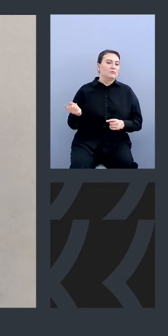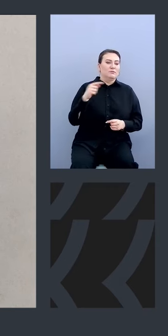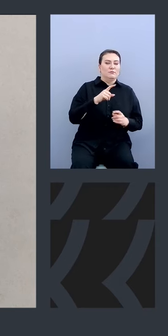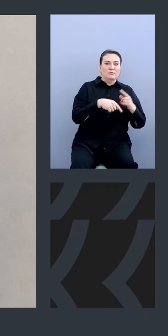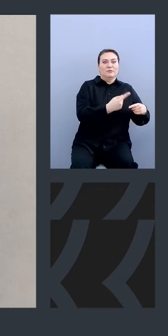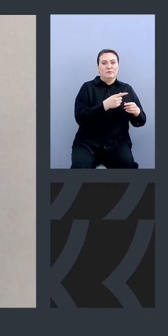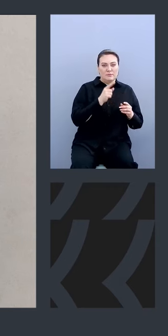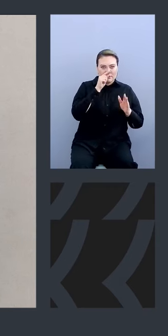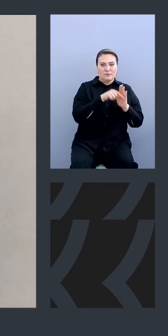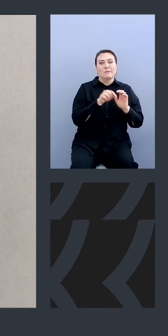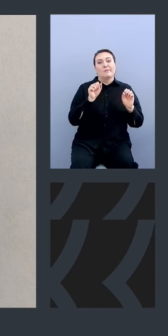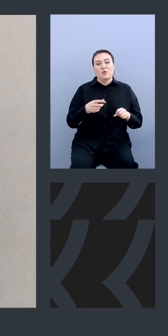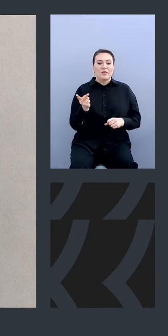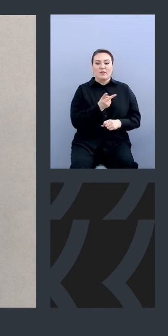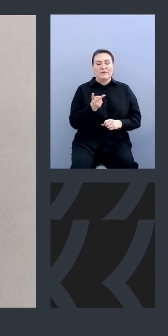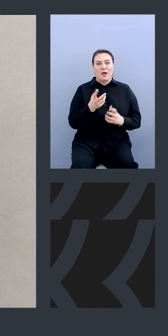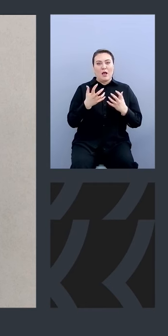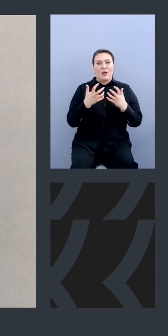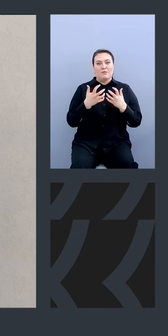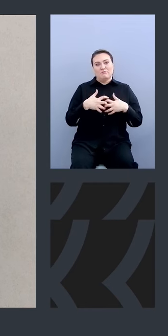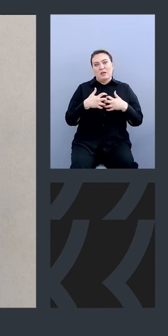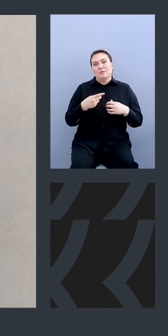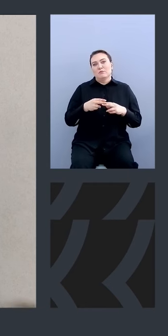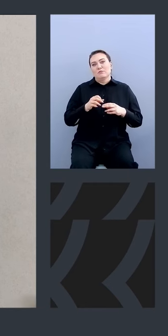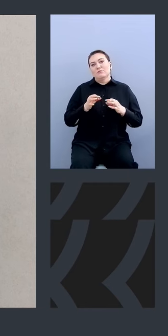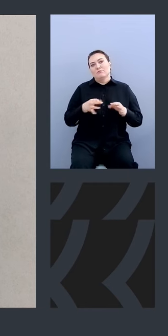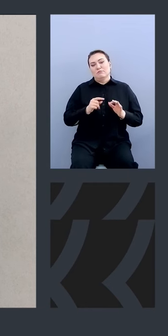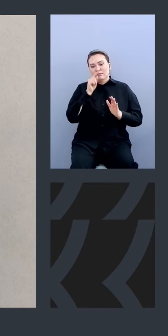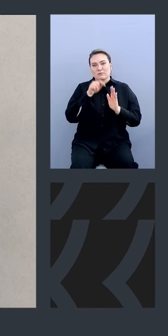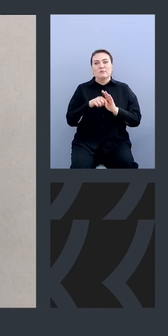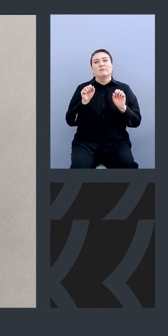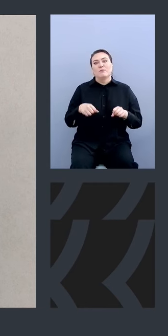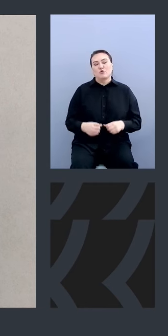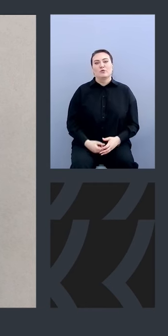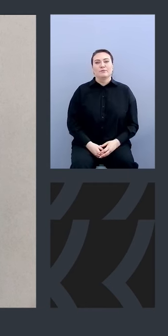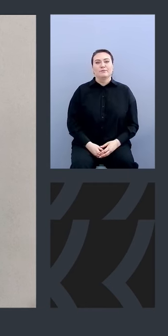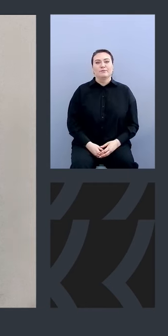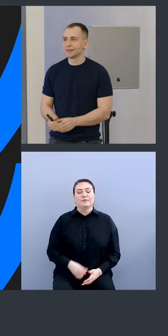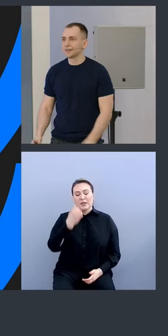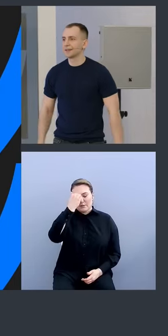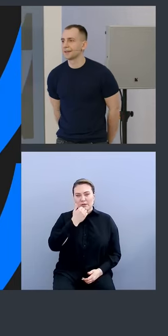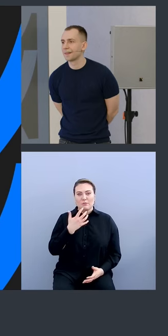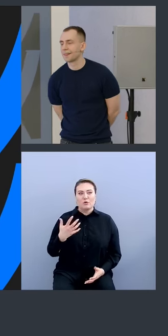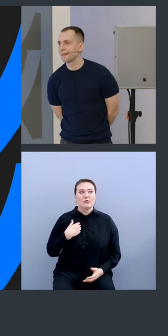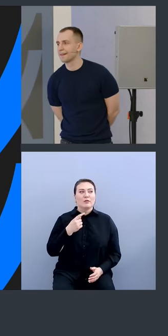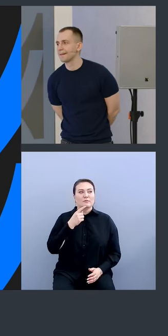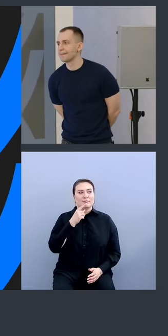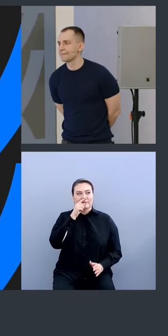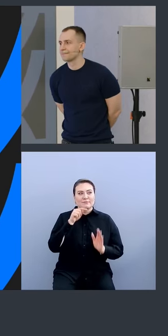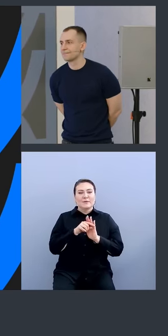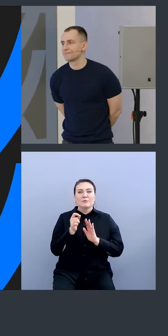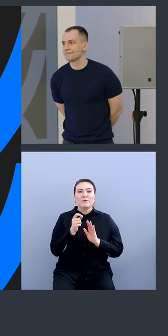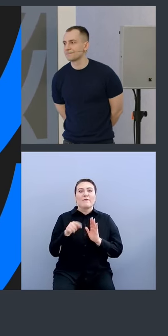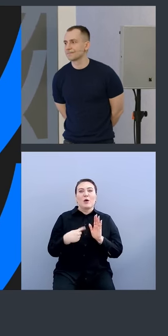с помощью которых можно… Окей, понял. Спасибо большое. Я сейчас ворвусь немножко с